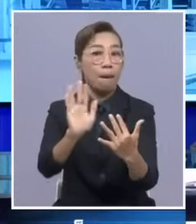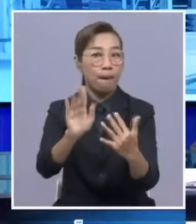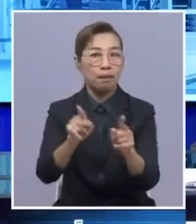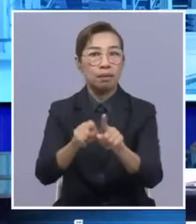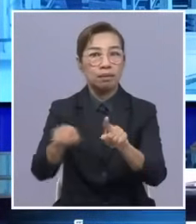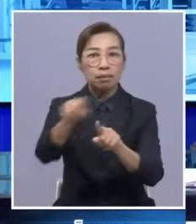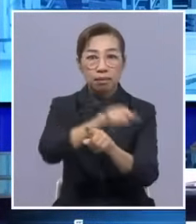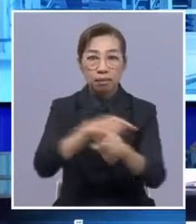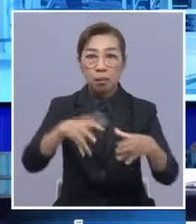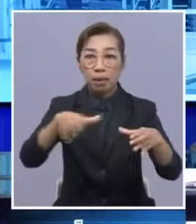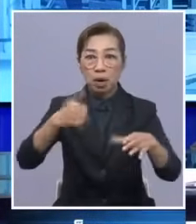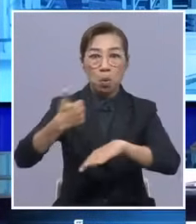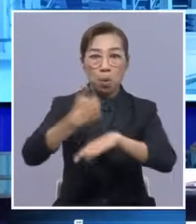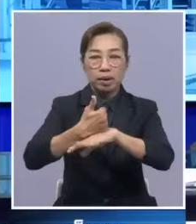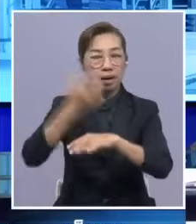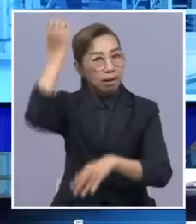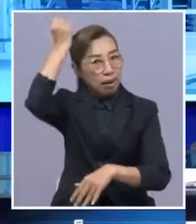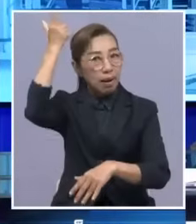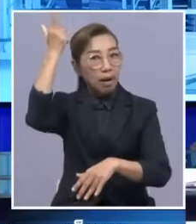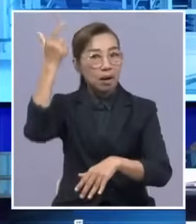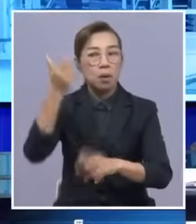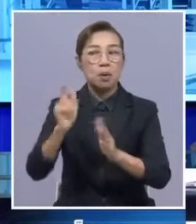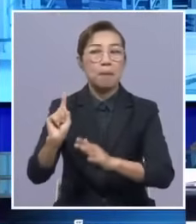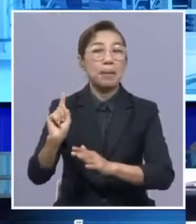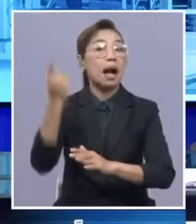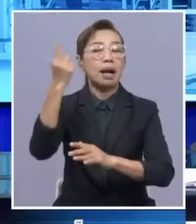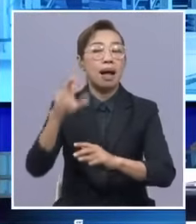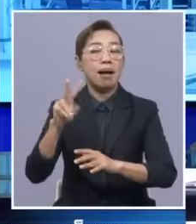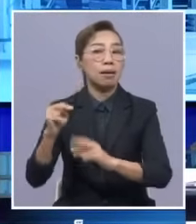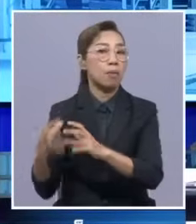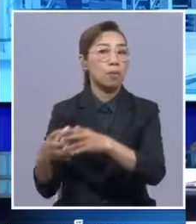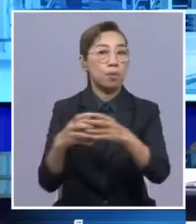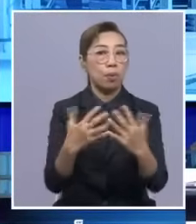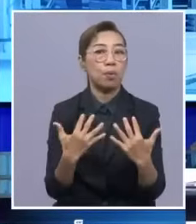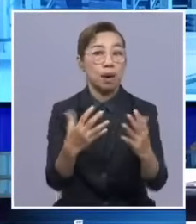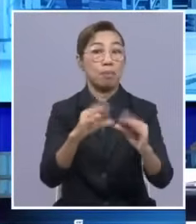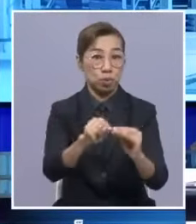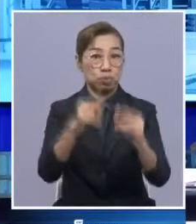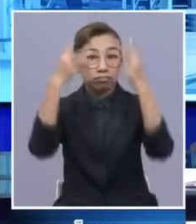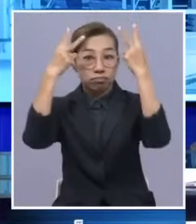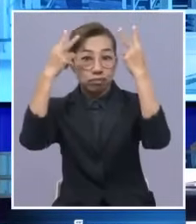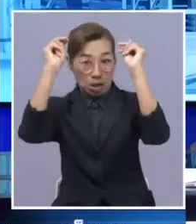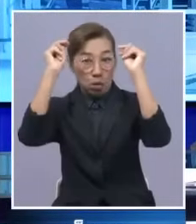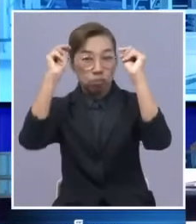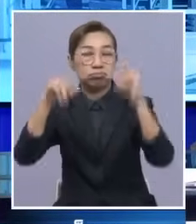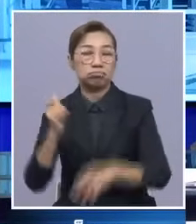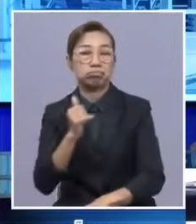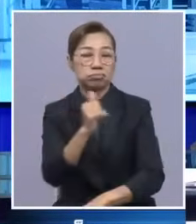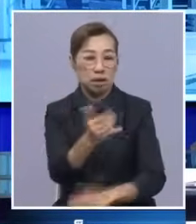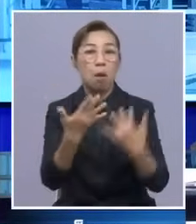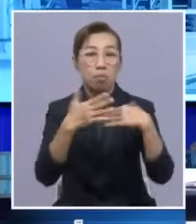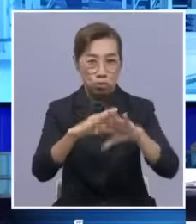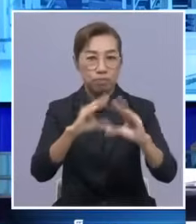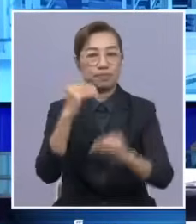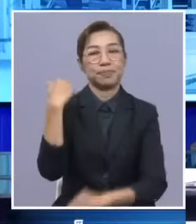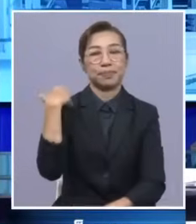การนำทัพของคุณอุ๊งอิ๊งแพทองธารหัวหน้าพรรคและเห็นว่าเดี๋ยวนายกรัฐมนตรีของเราก็จะเดินทางไปสัมมนาพรรคร่